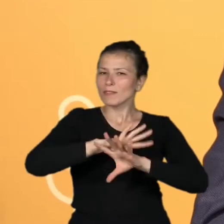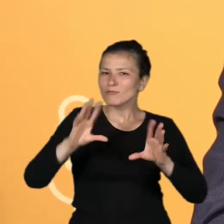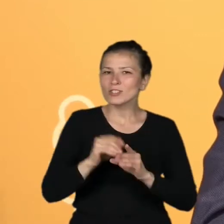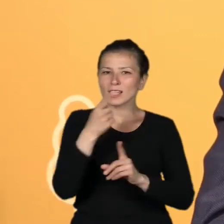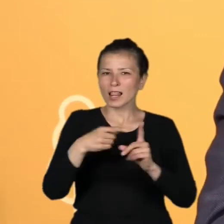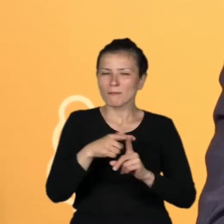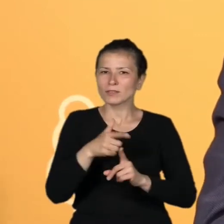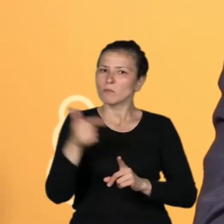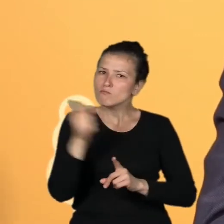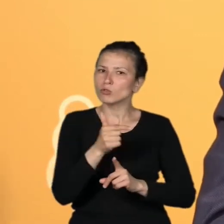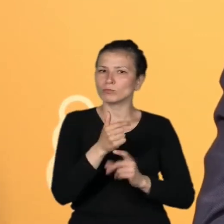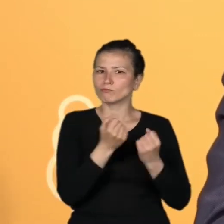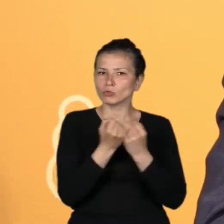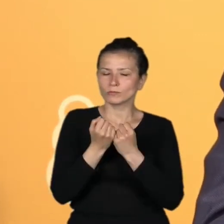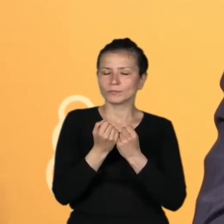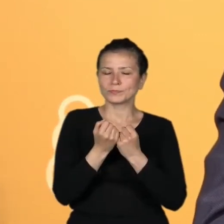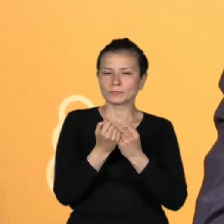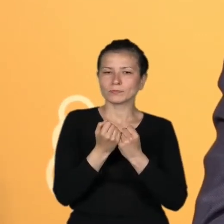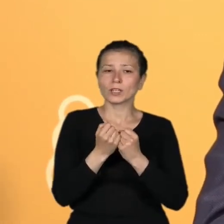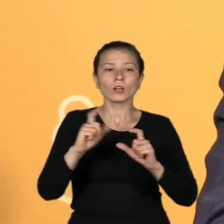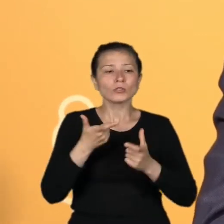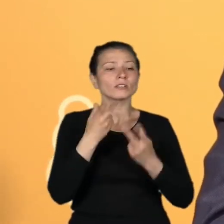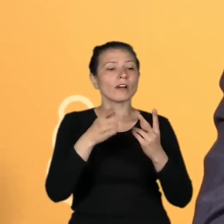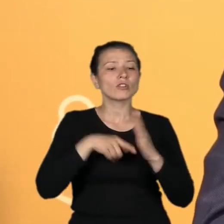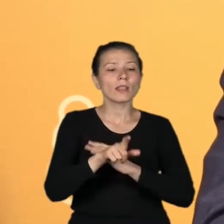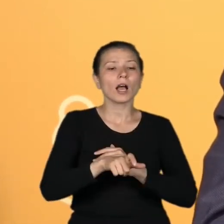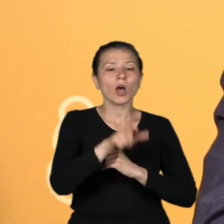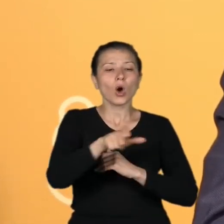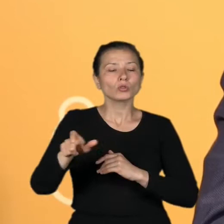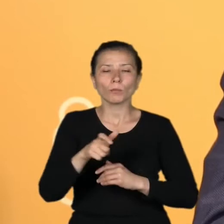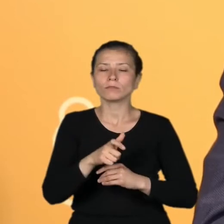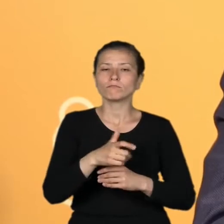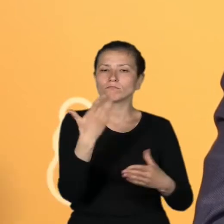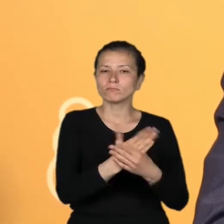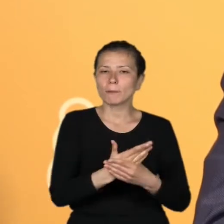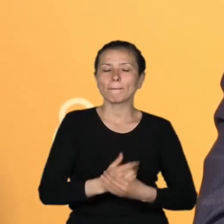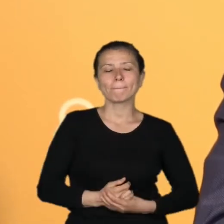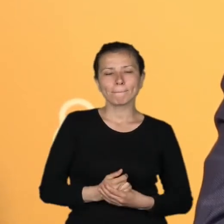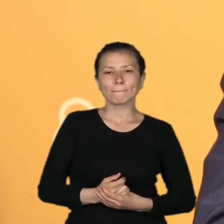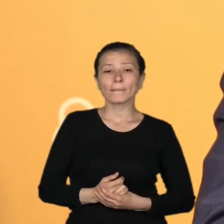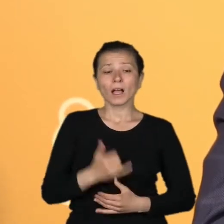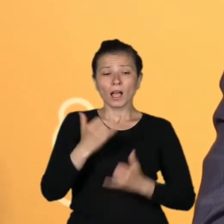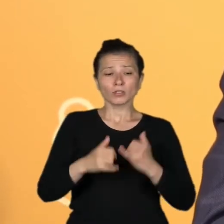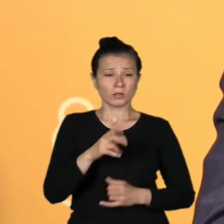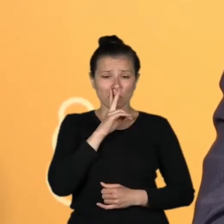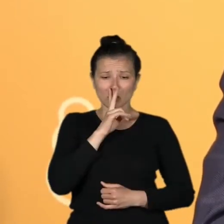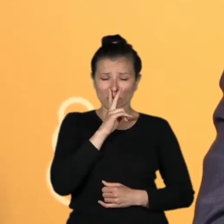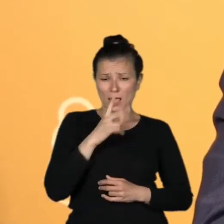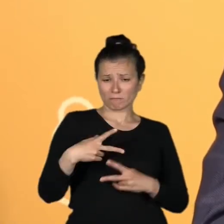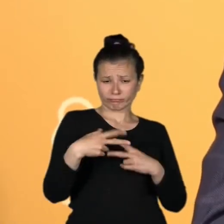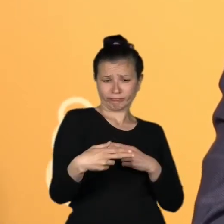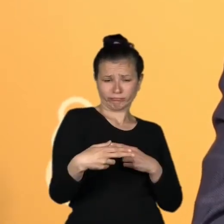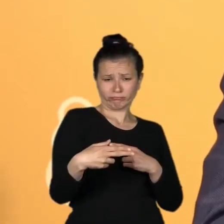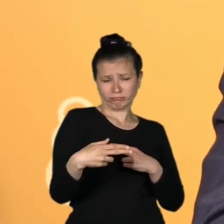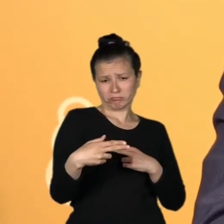pod uwagę, co jest w interesie przedsiębiorców. Także jeśli patrzymy na interes taki krótkoterminowy, to być może uzyskanie pozwolenia